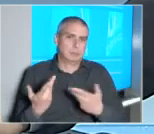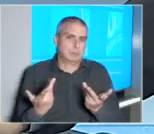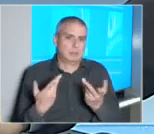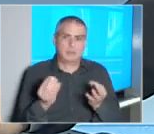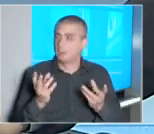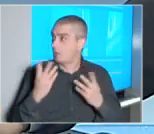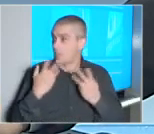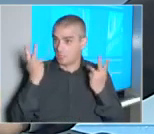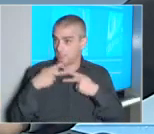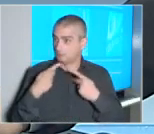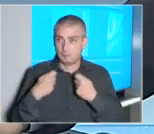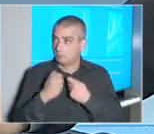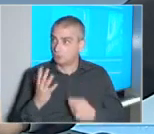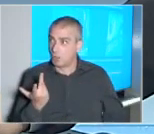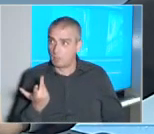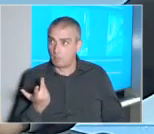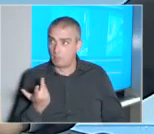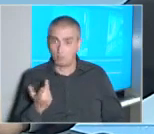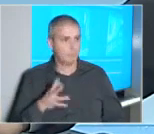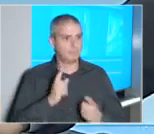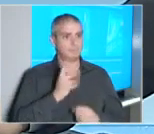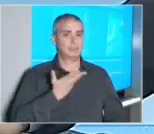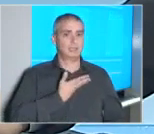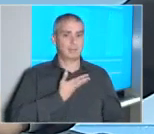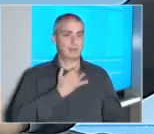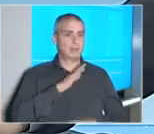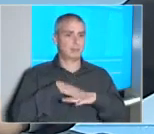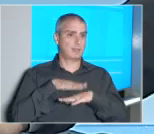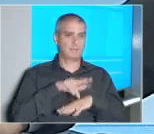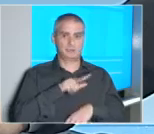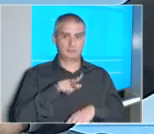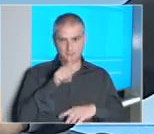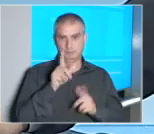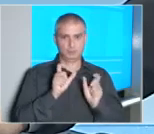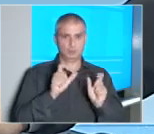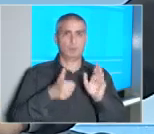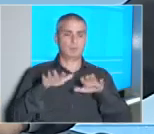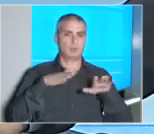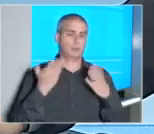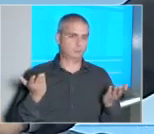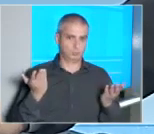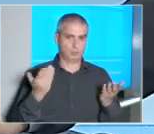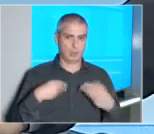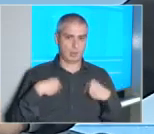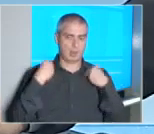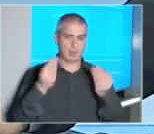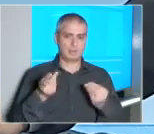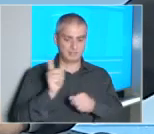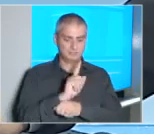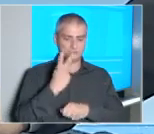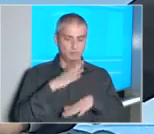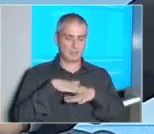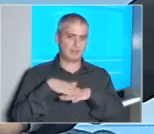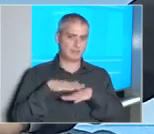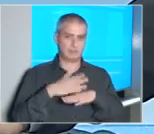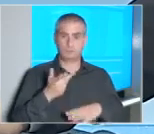באמת... חוסר הסכמה באשר ל... באשר למי יקבל איזה תיק. הרי זה מה שמונע מראש הממשלה להעניק לכם ולו זמנית שני